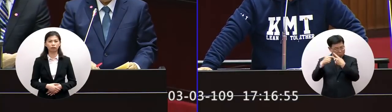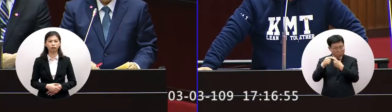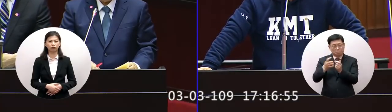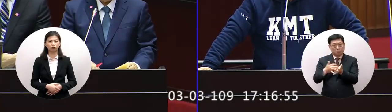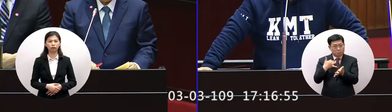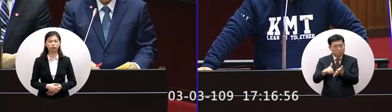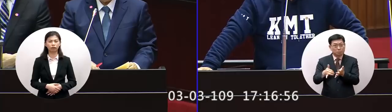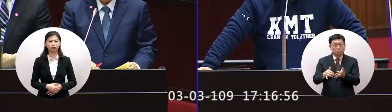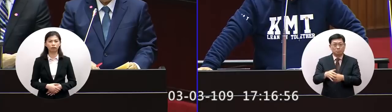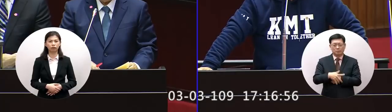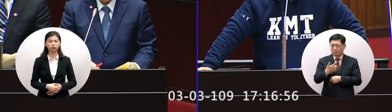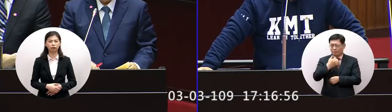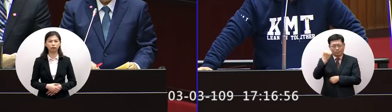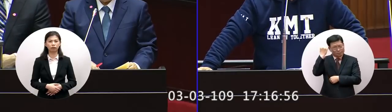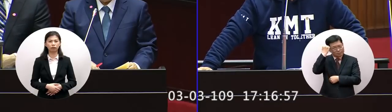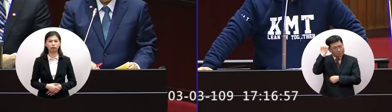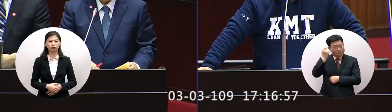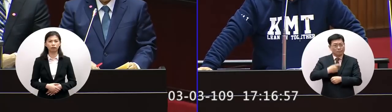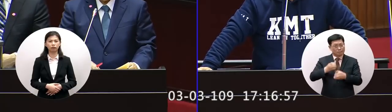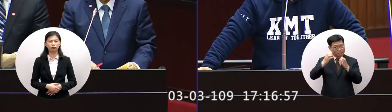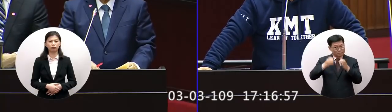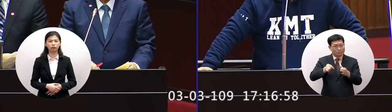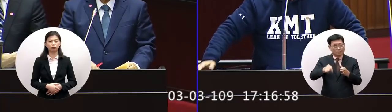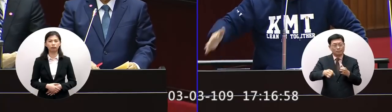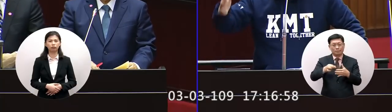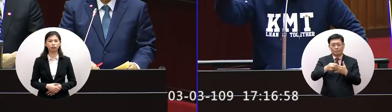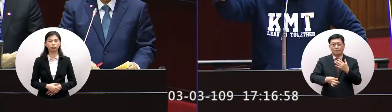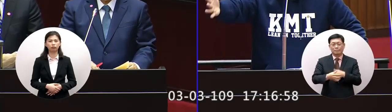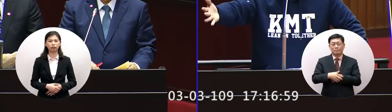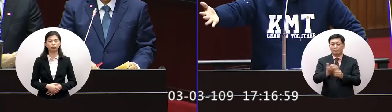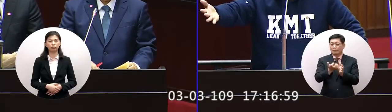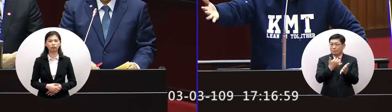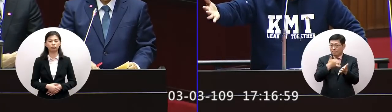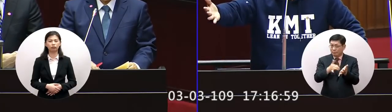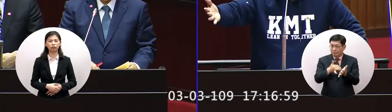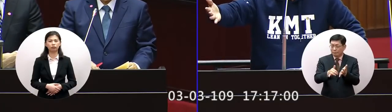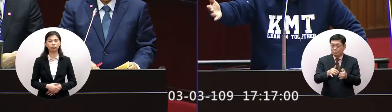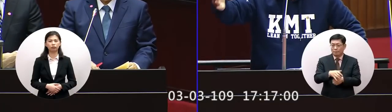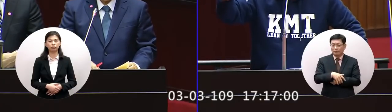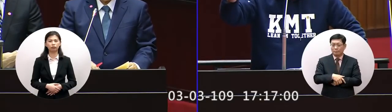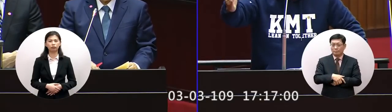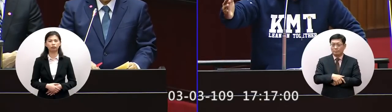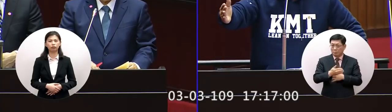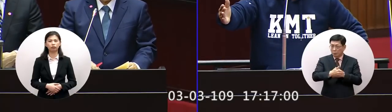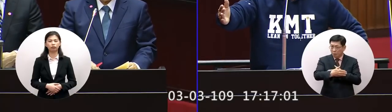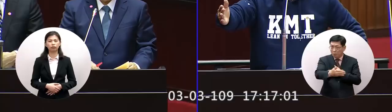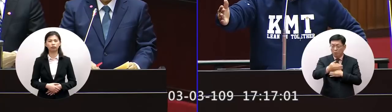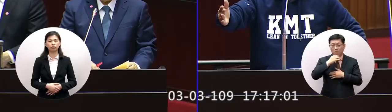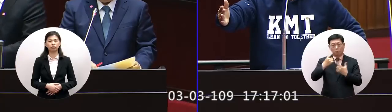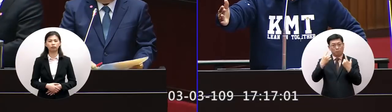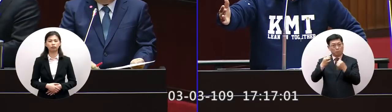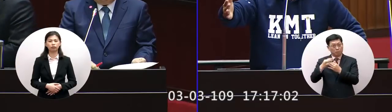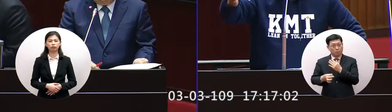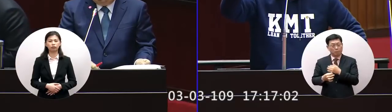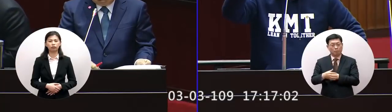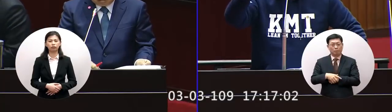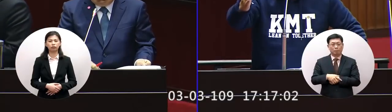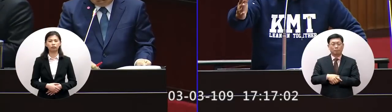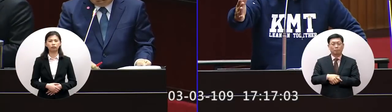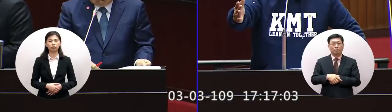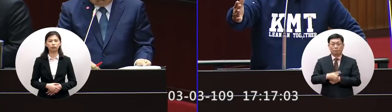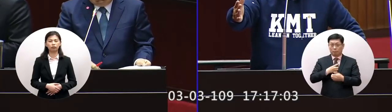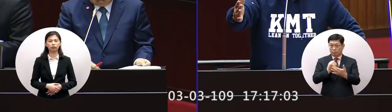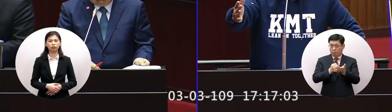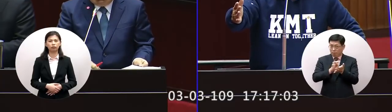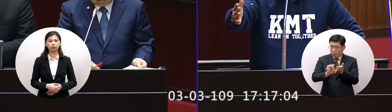预算，辛辛苦苦建立下来的预算的制度、编审的原则、我们